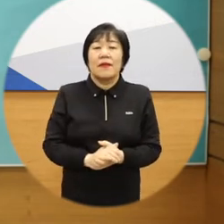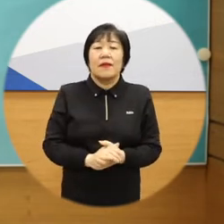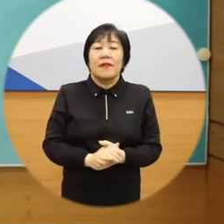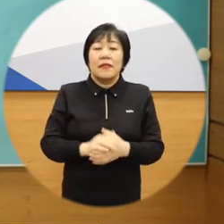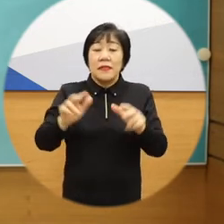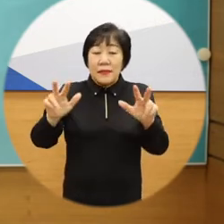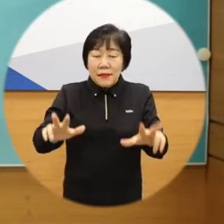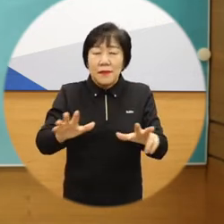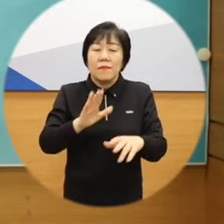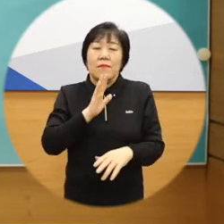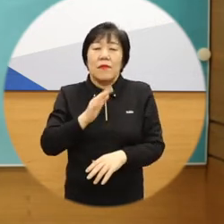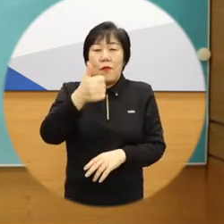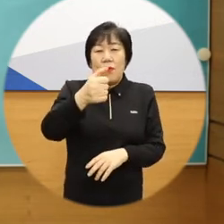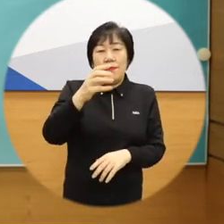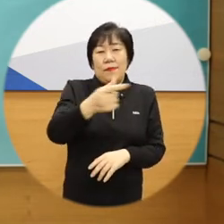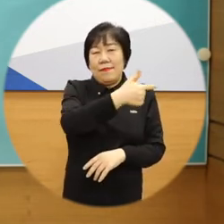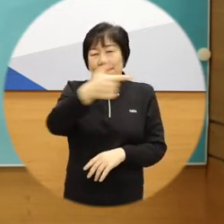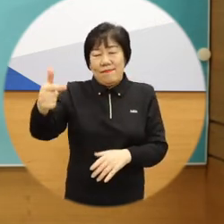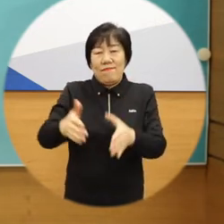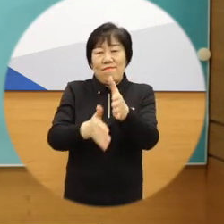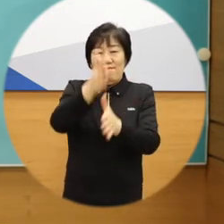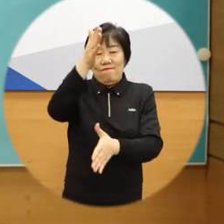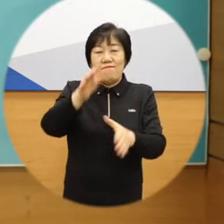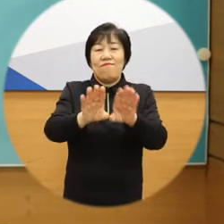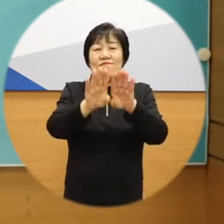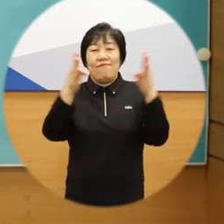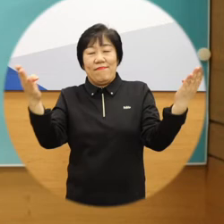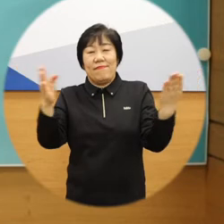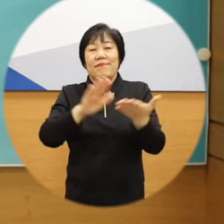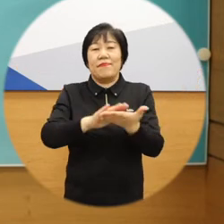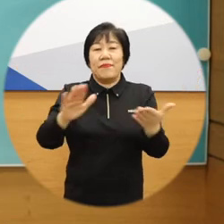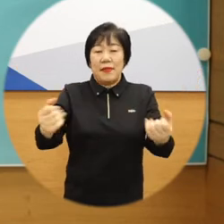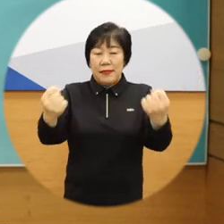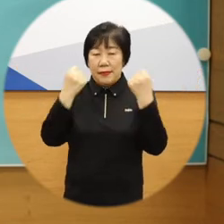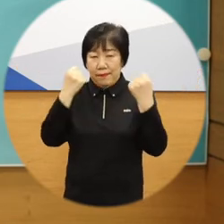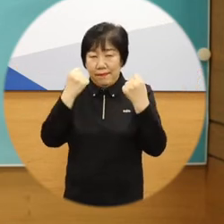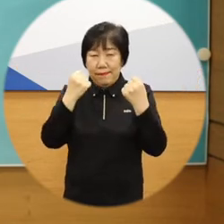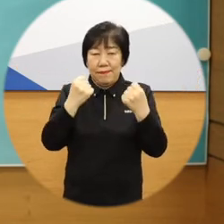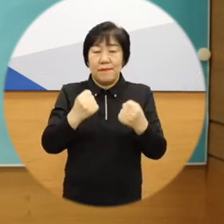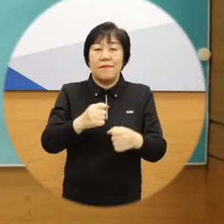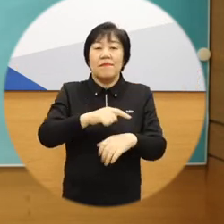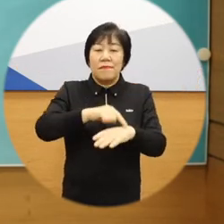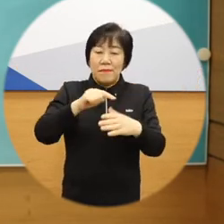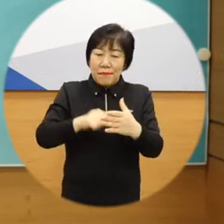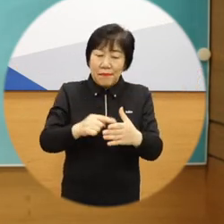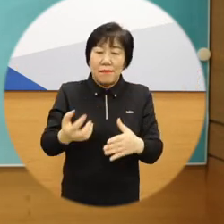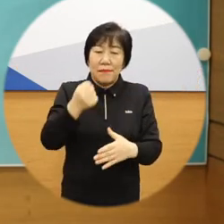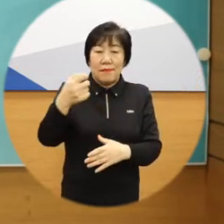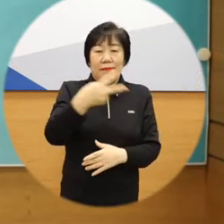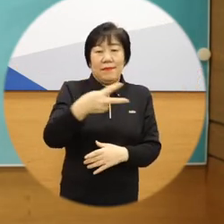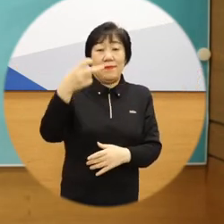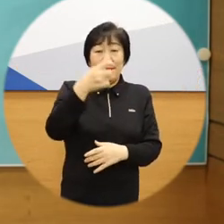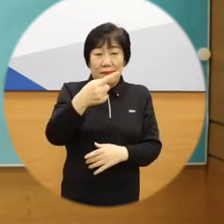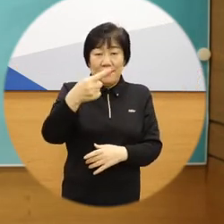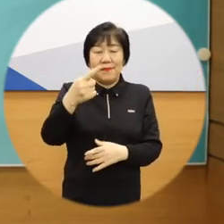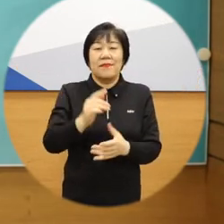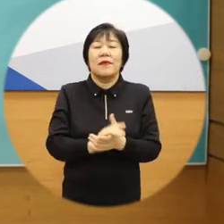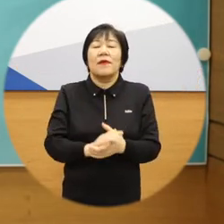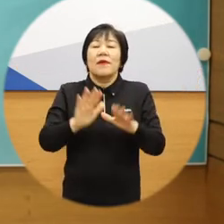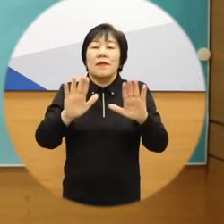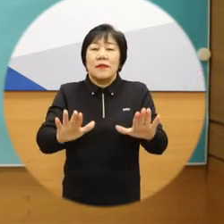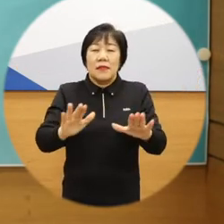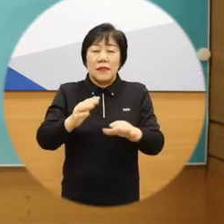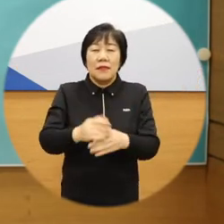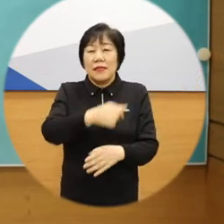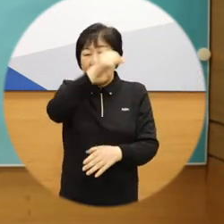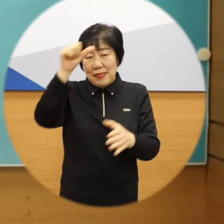드디어 50만 대도시의 문을 열었습니다. 힘찬 기운을 안고 시작한 2021년에는 민생을